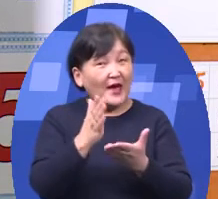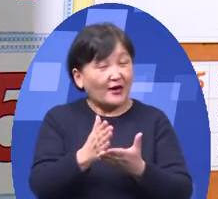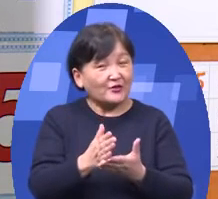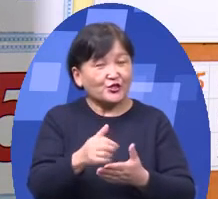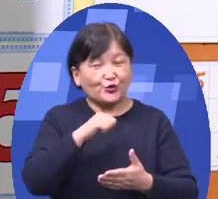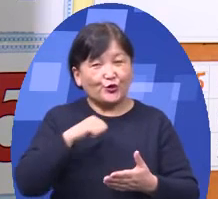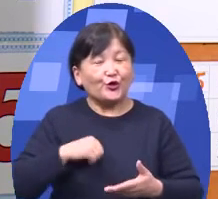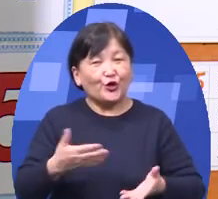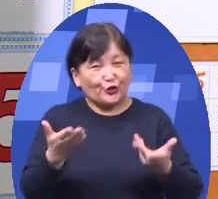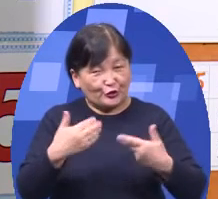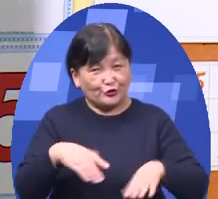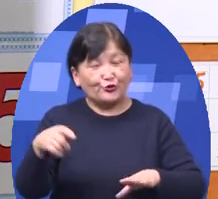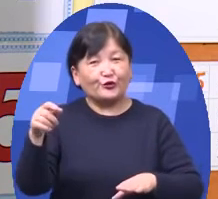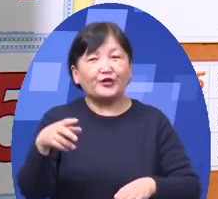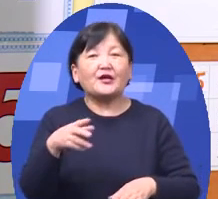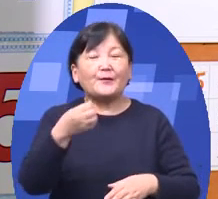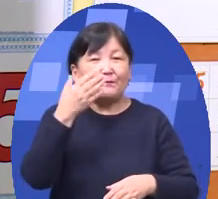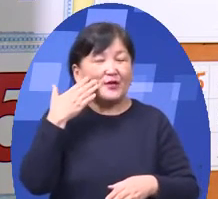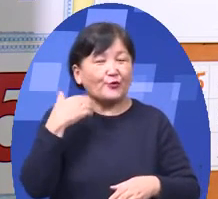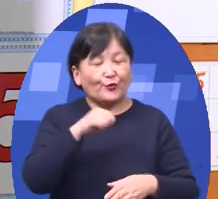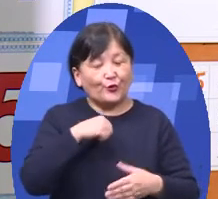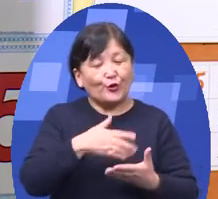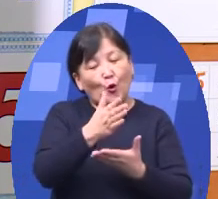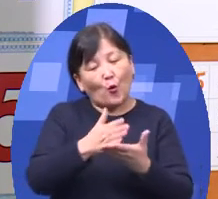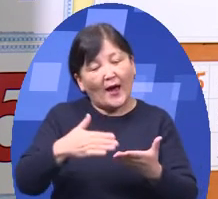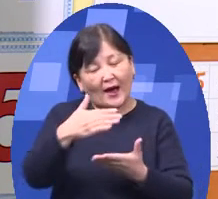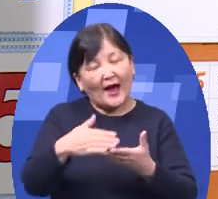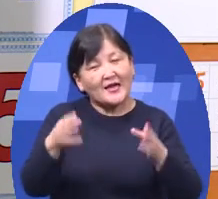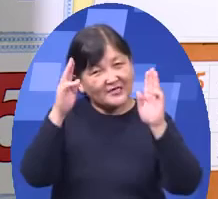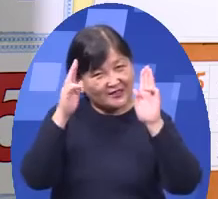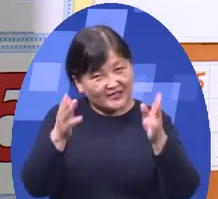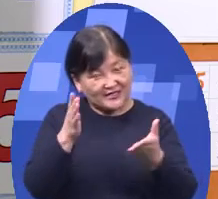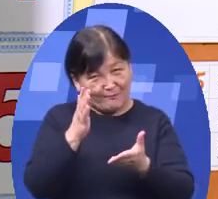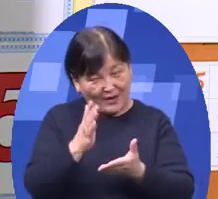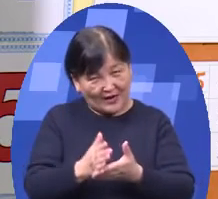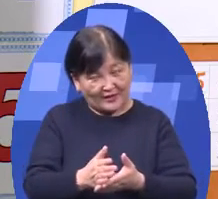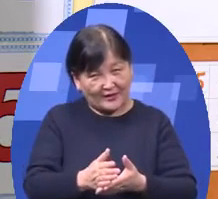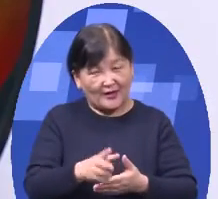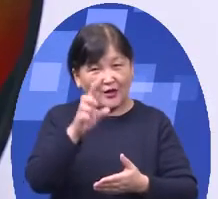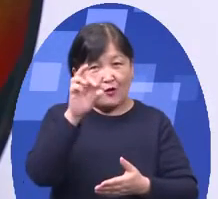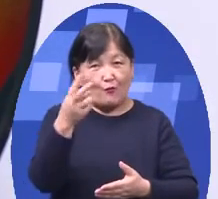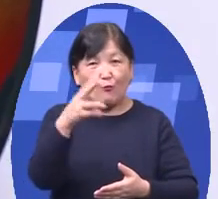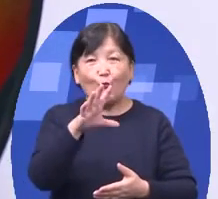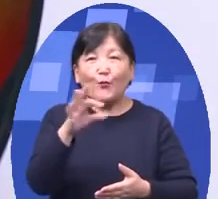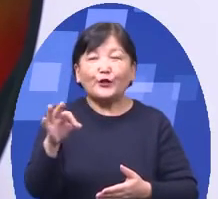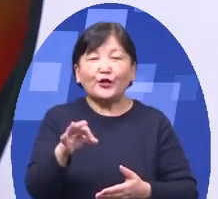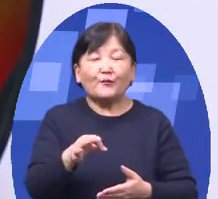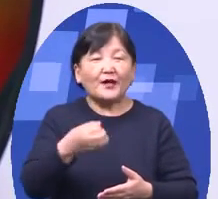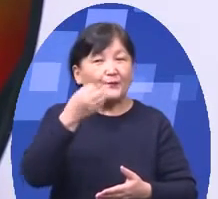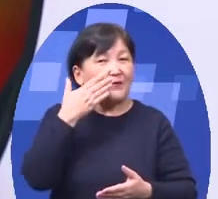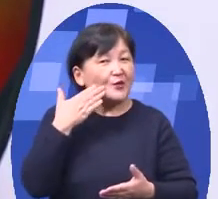өдрийнхөө бэлэг өөрөө хуваахаар шийджээ. Болдоо маань бэлэг хуваахаар боллоо.